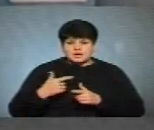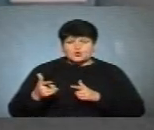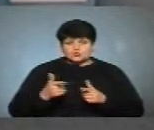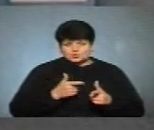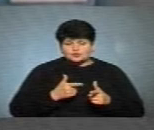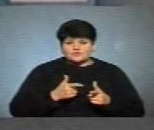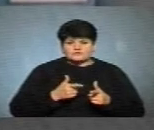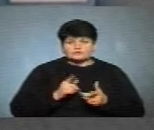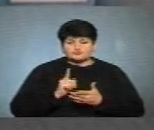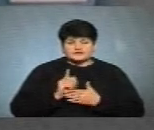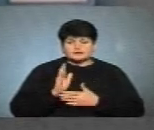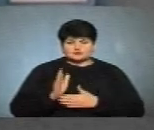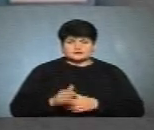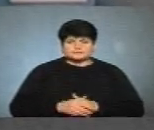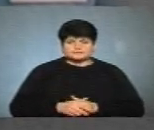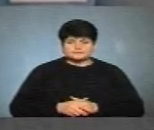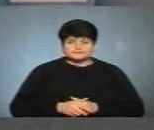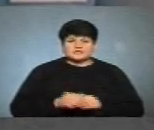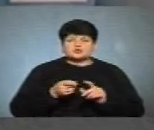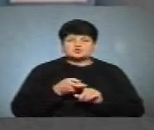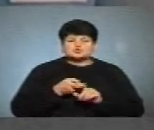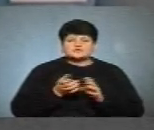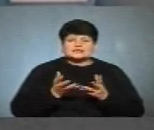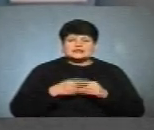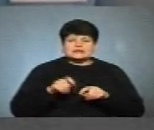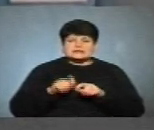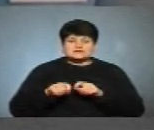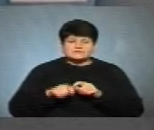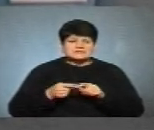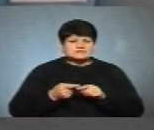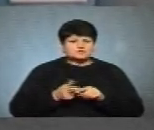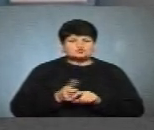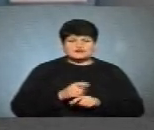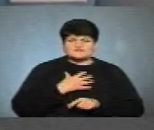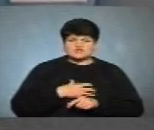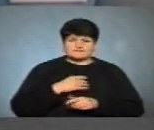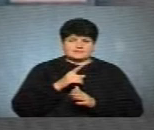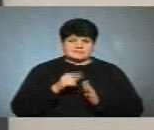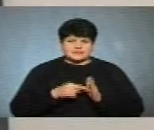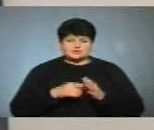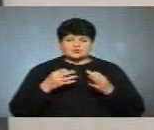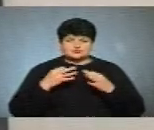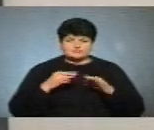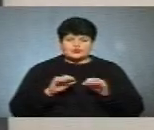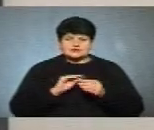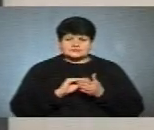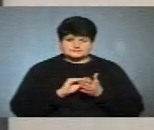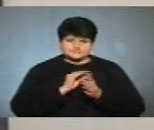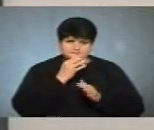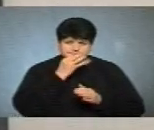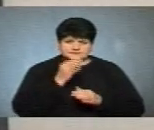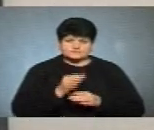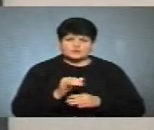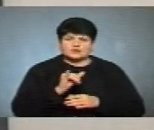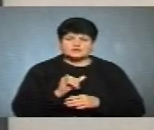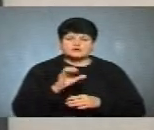принаймні, повинні бути. Стосовно кількості тестувань, це дуже важливе питання. Дозволю собі зацитувати Уляну